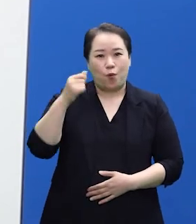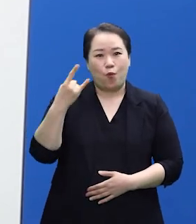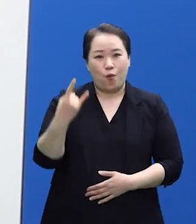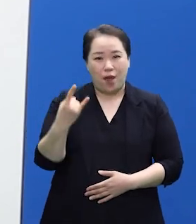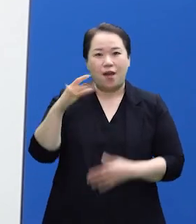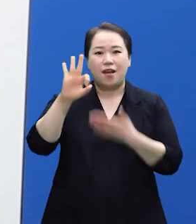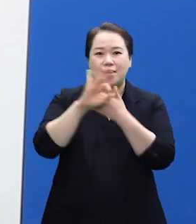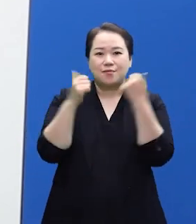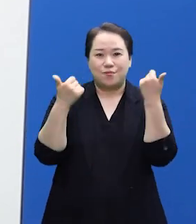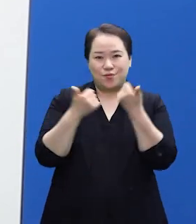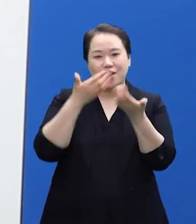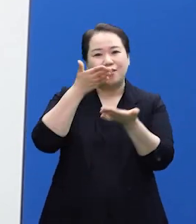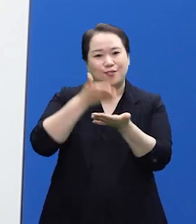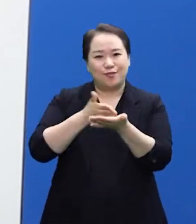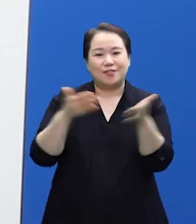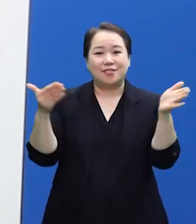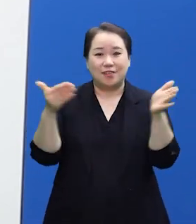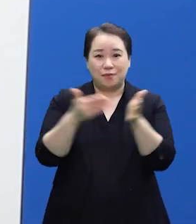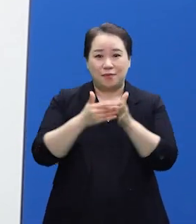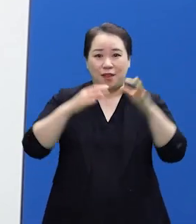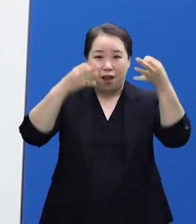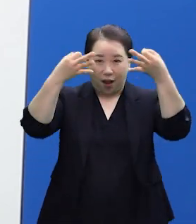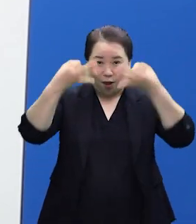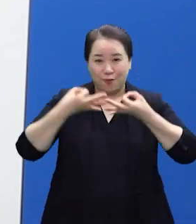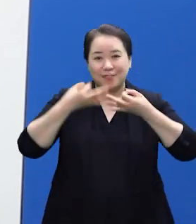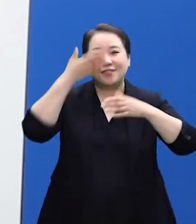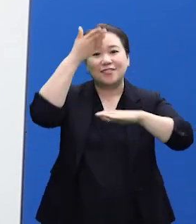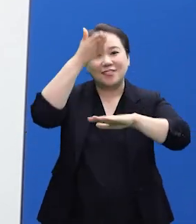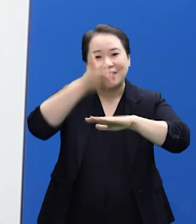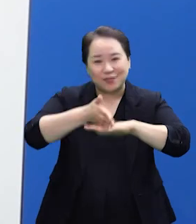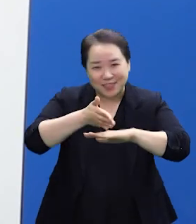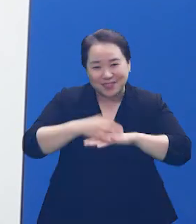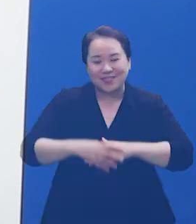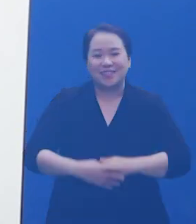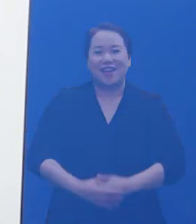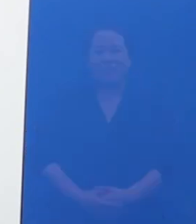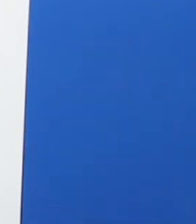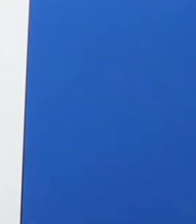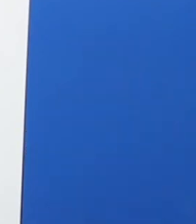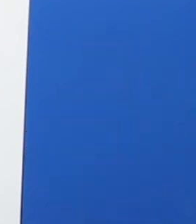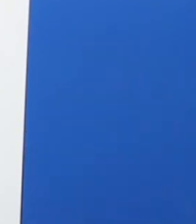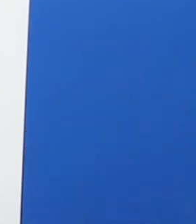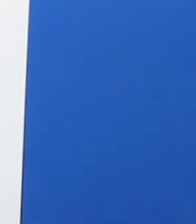제345회 임시회 의정뉴스를 마칩니다. 시청해주신 여러분 고맙습니다.